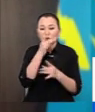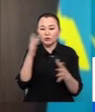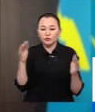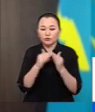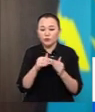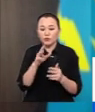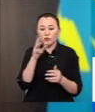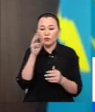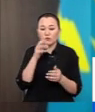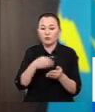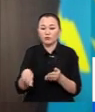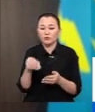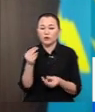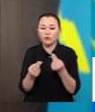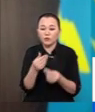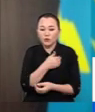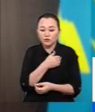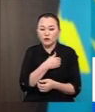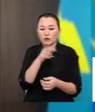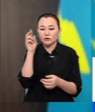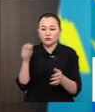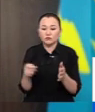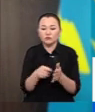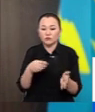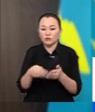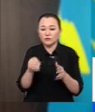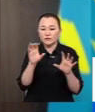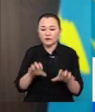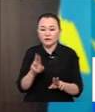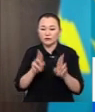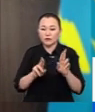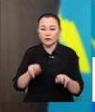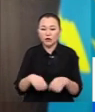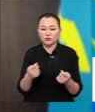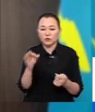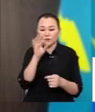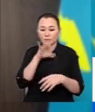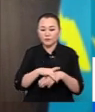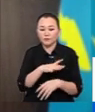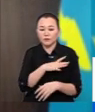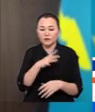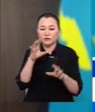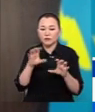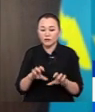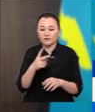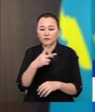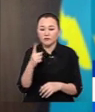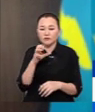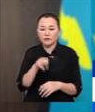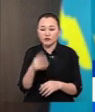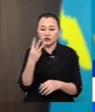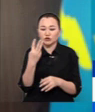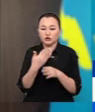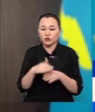ойын консолын сатып алу кезінде мемлекеттік сатып алу туралы заң талаптарын бұзғанын анықталды. Заңның 21-ші бабының